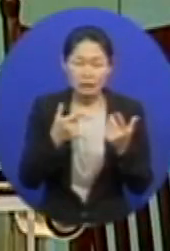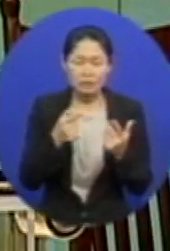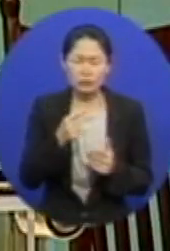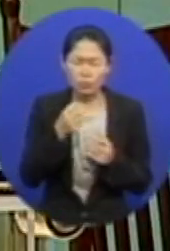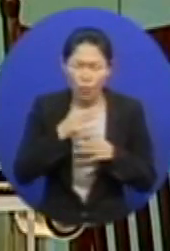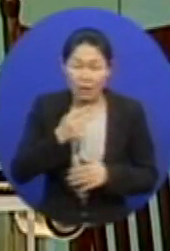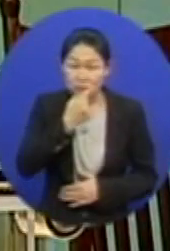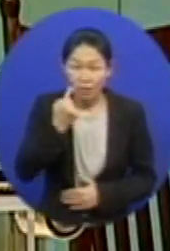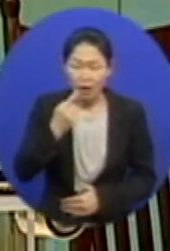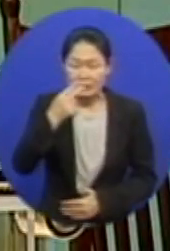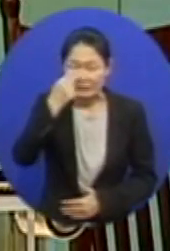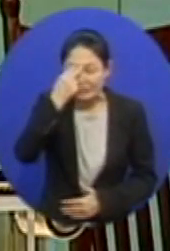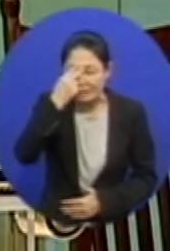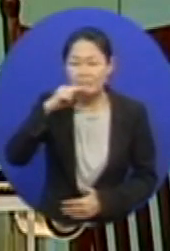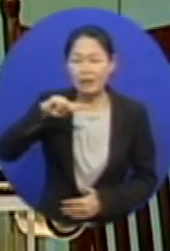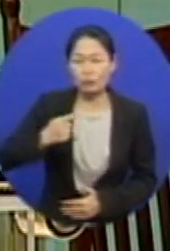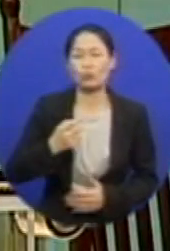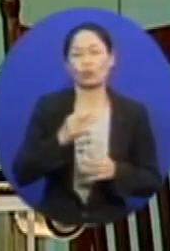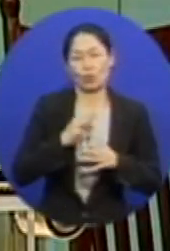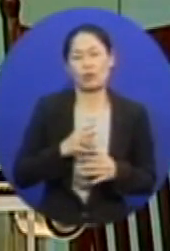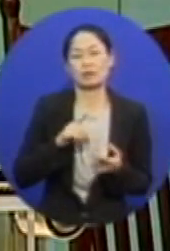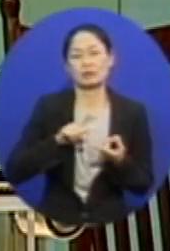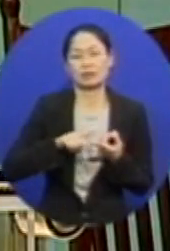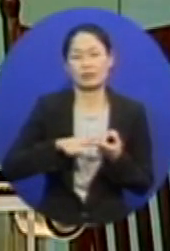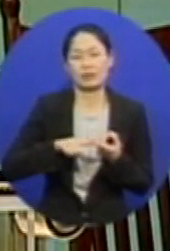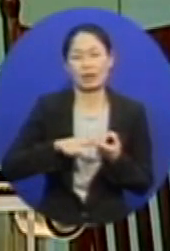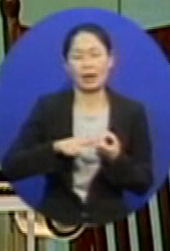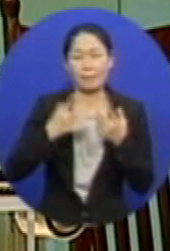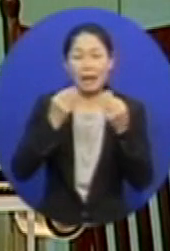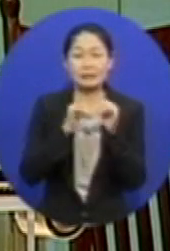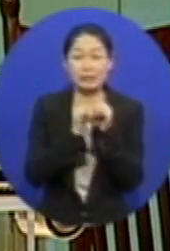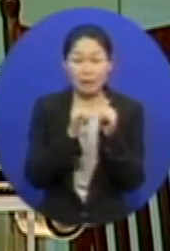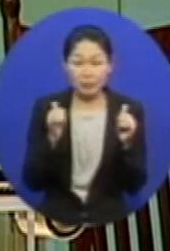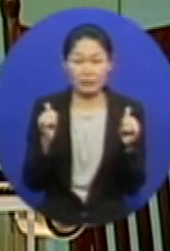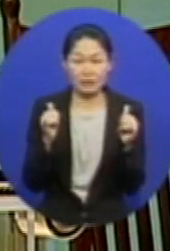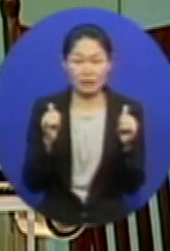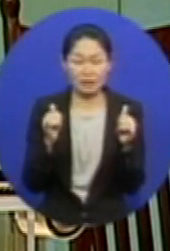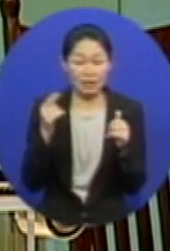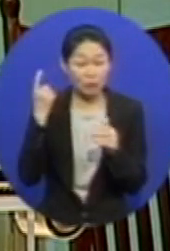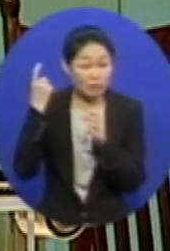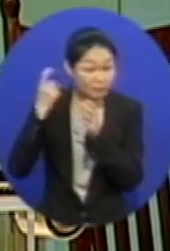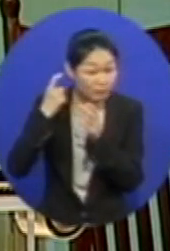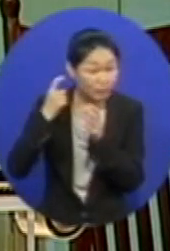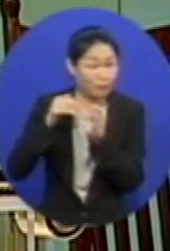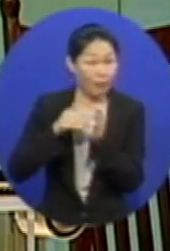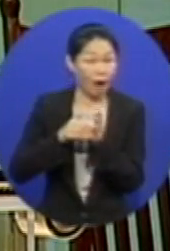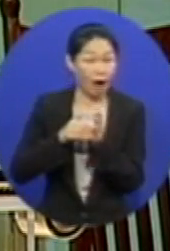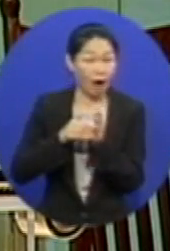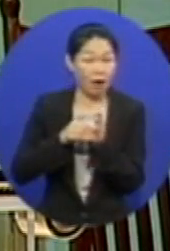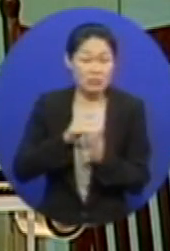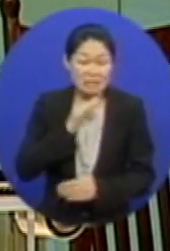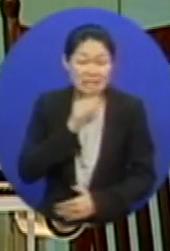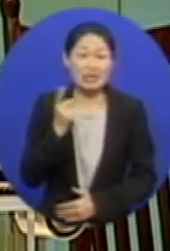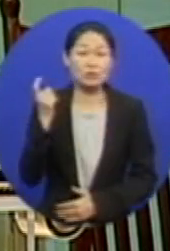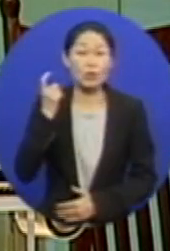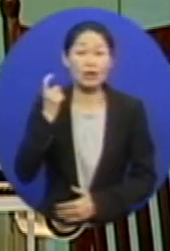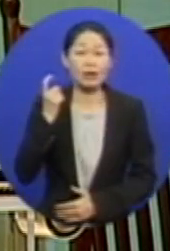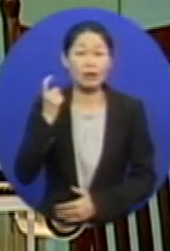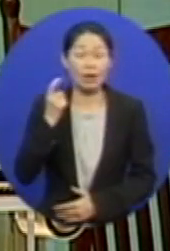놀라운 것이에요 많은 사람들이 귀로 들어야 그게 진짜 소리고